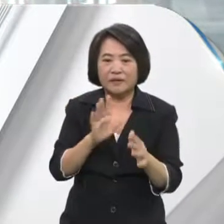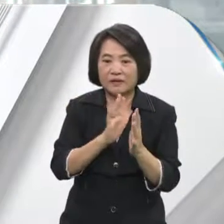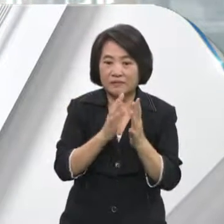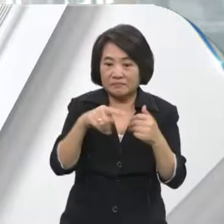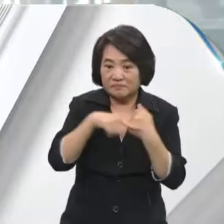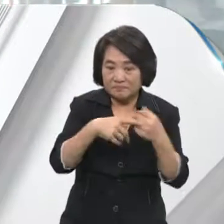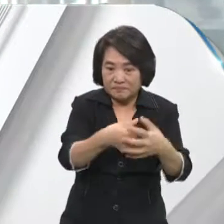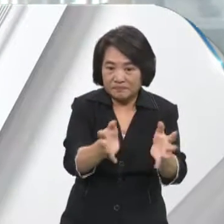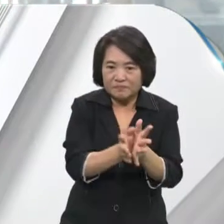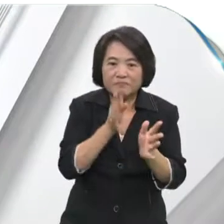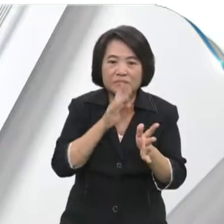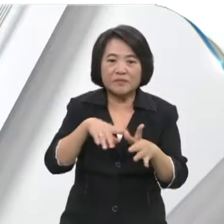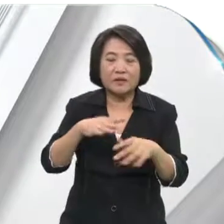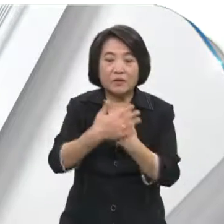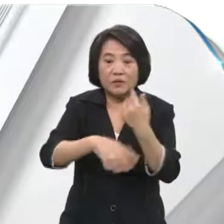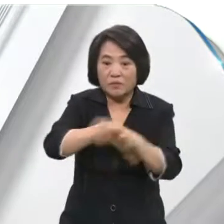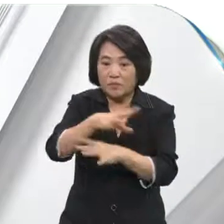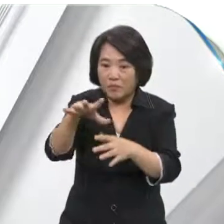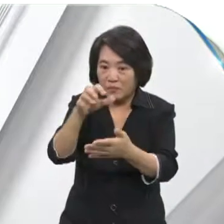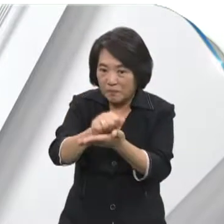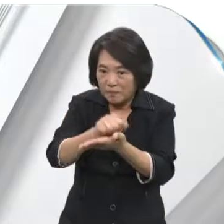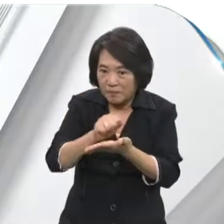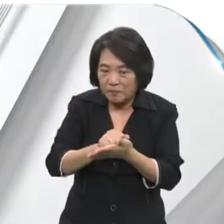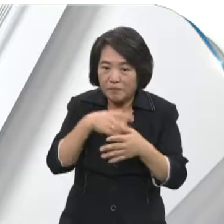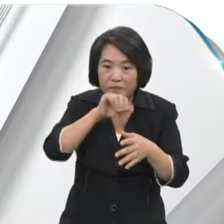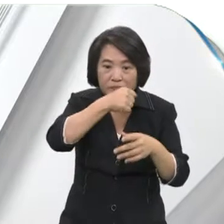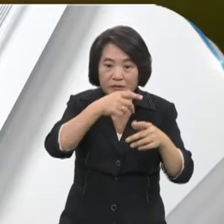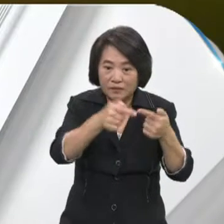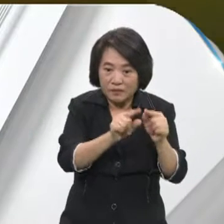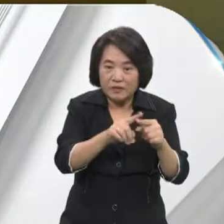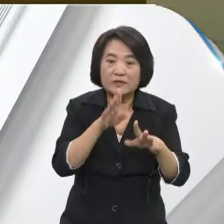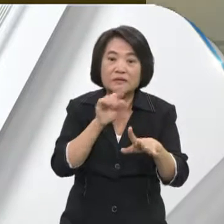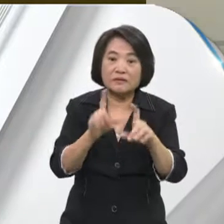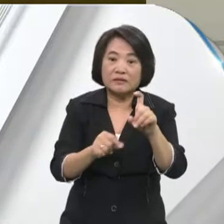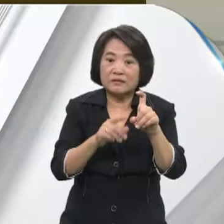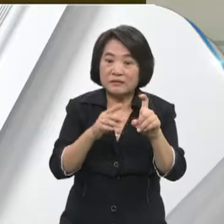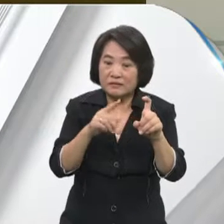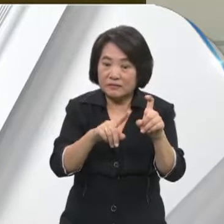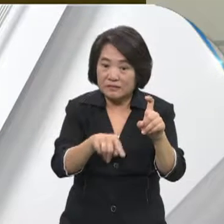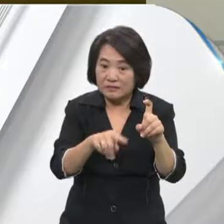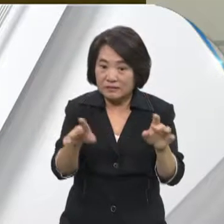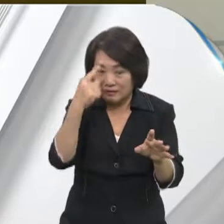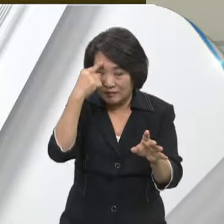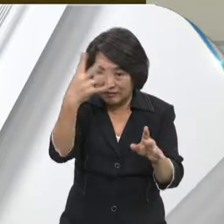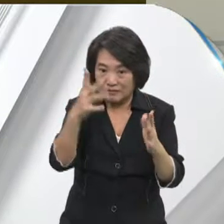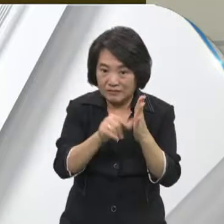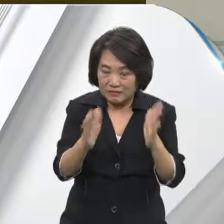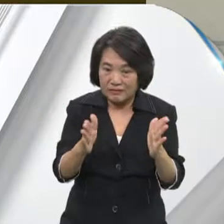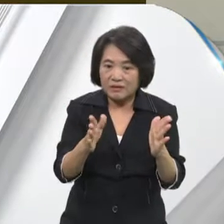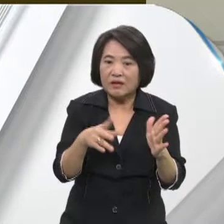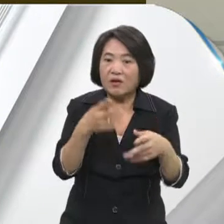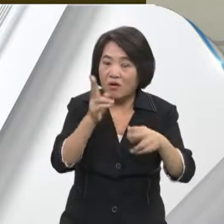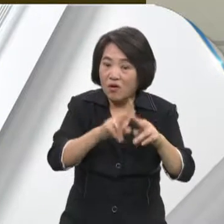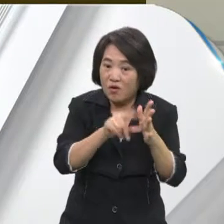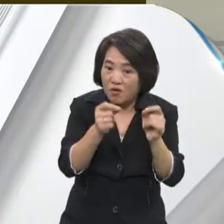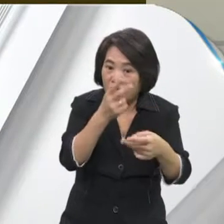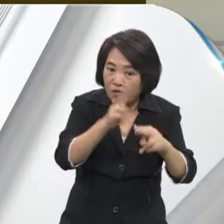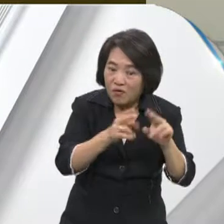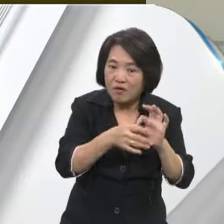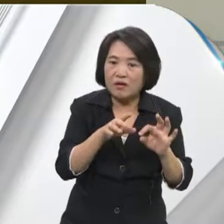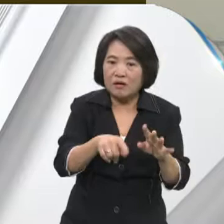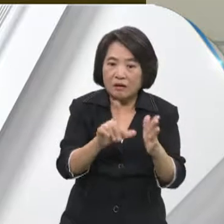时没拿出环保署的数据，针对台化土甚至初步到十日停工事宜的帮原切，看得出来台化